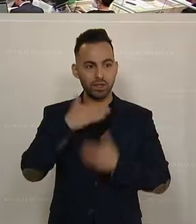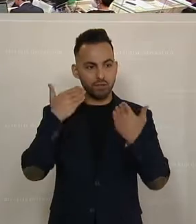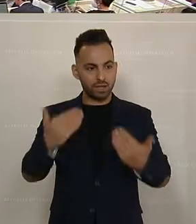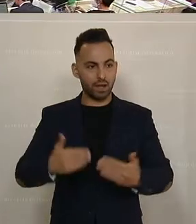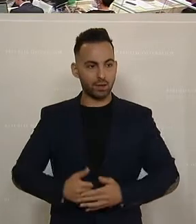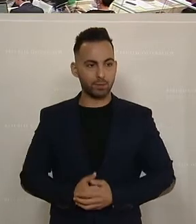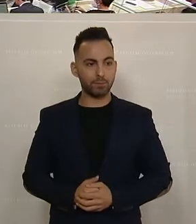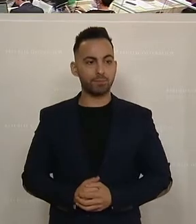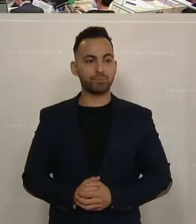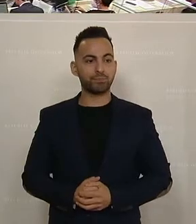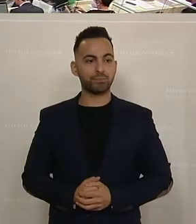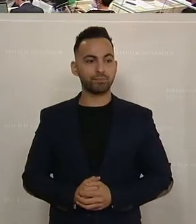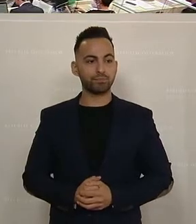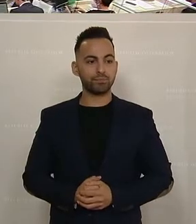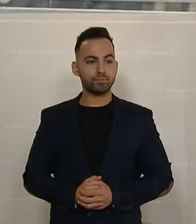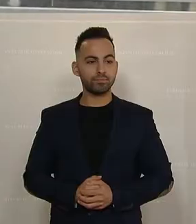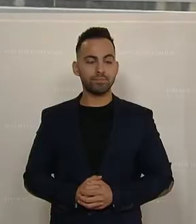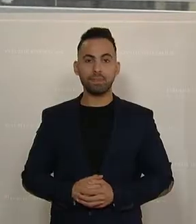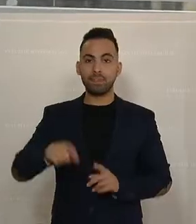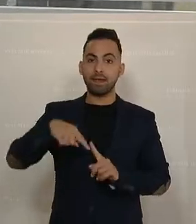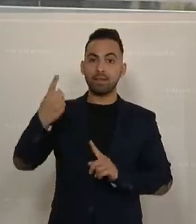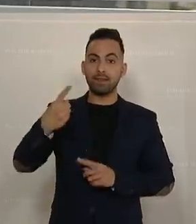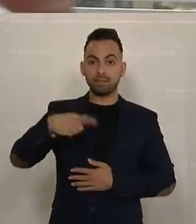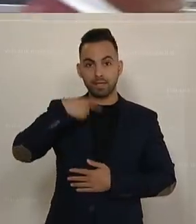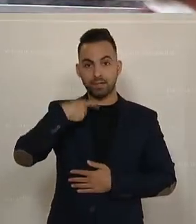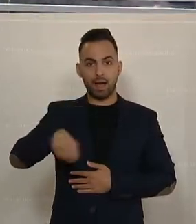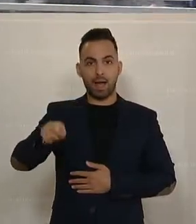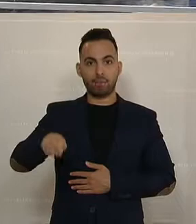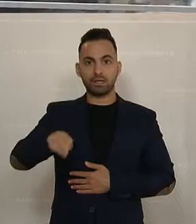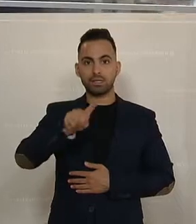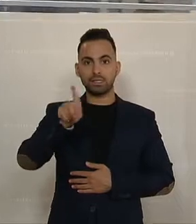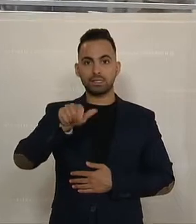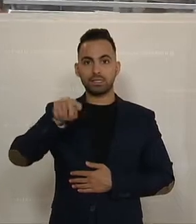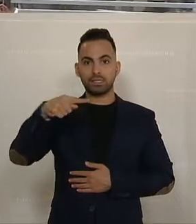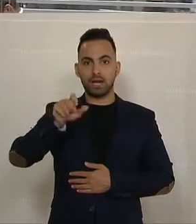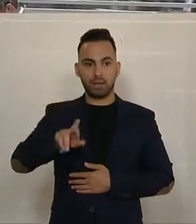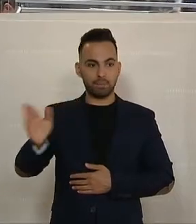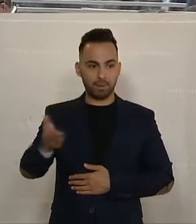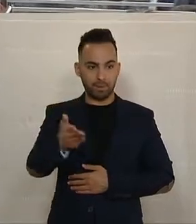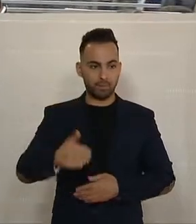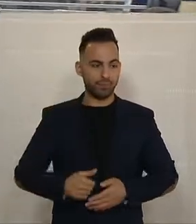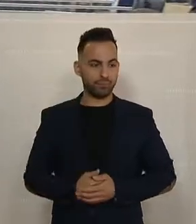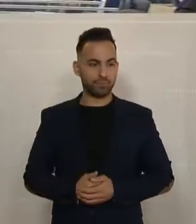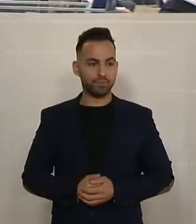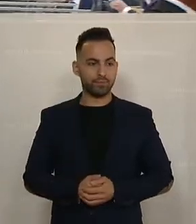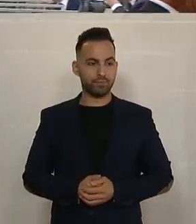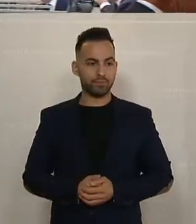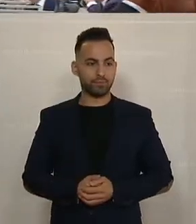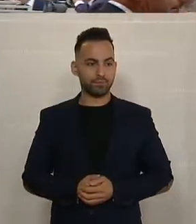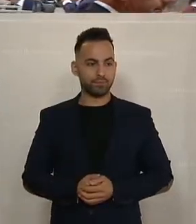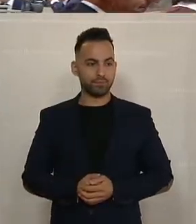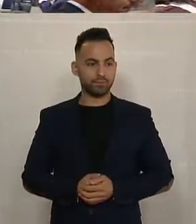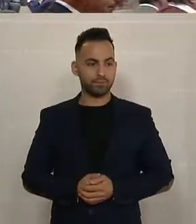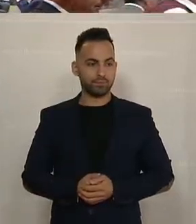die rahmenbedingungen im zivildienst seien verbesserungswürdig sagt jannik shetty von den eos auszubilden sprecher seiner